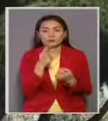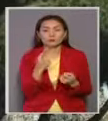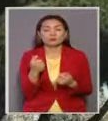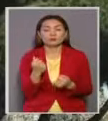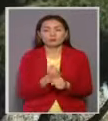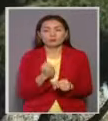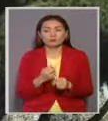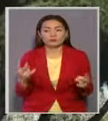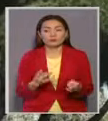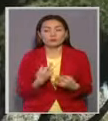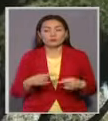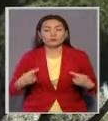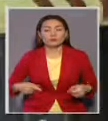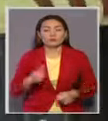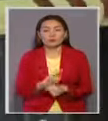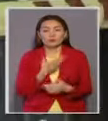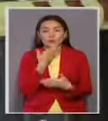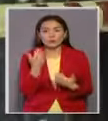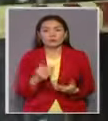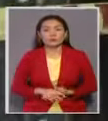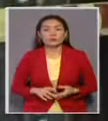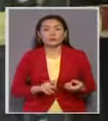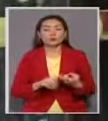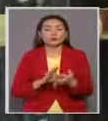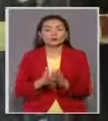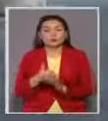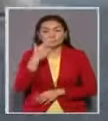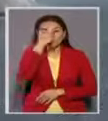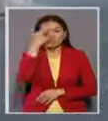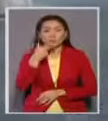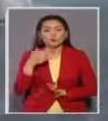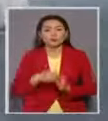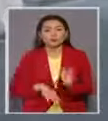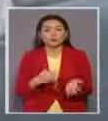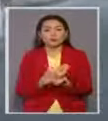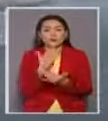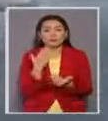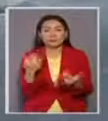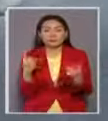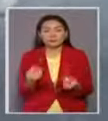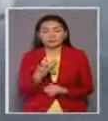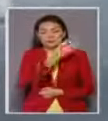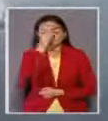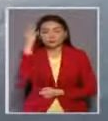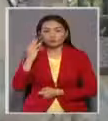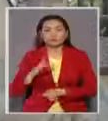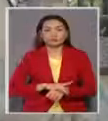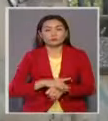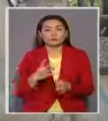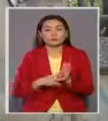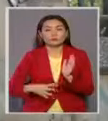бустерную дозу. Других ограничений нет. Эпидситуация в Германии ухудшается. За последние сутки коронавирус выявили